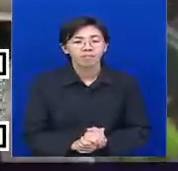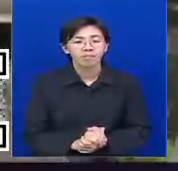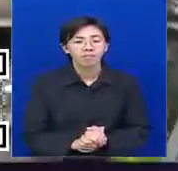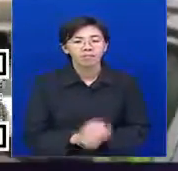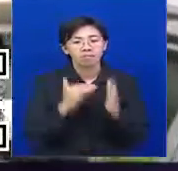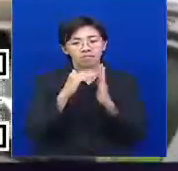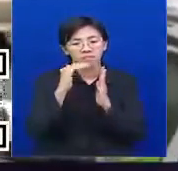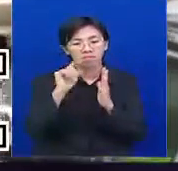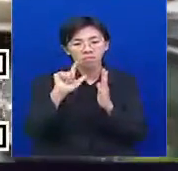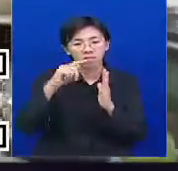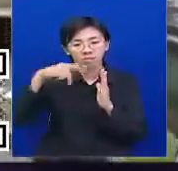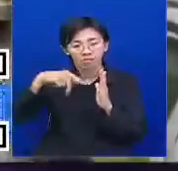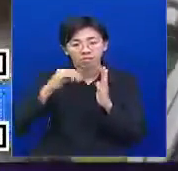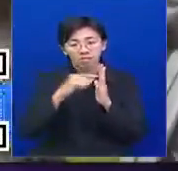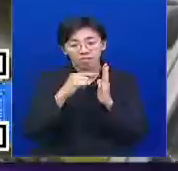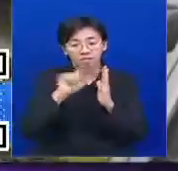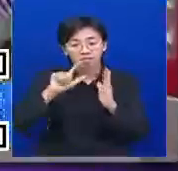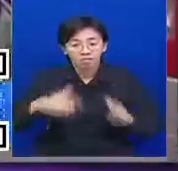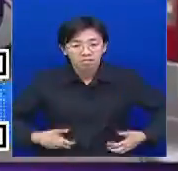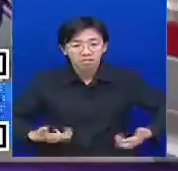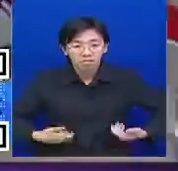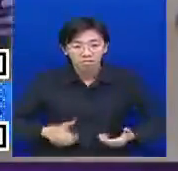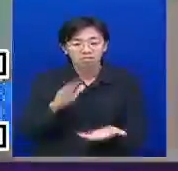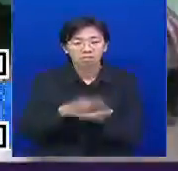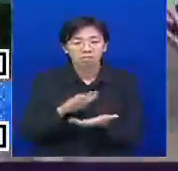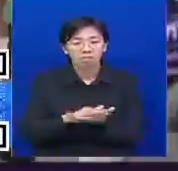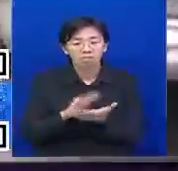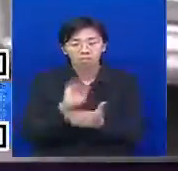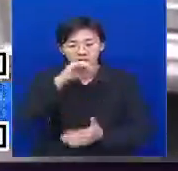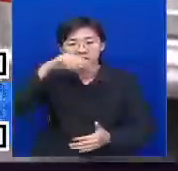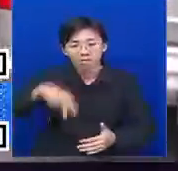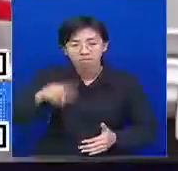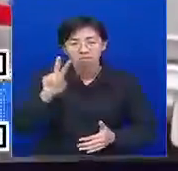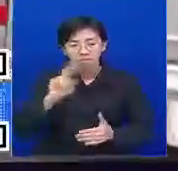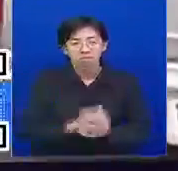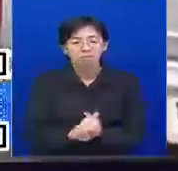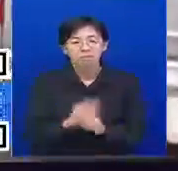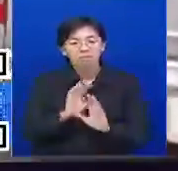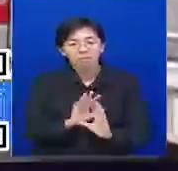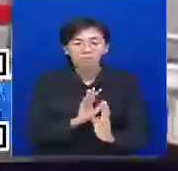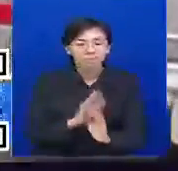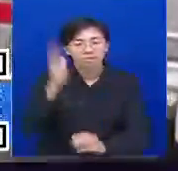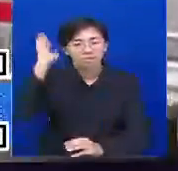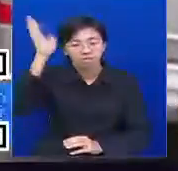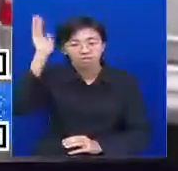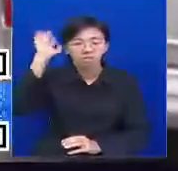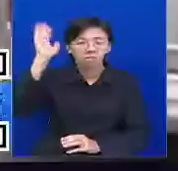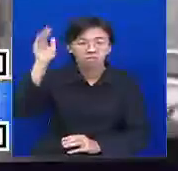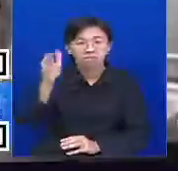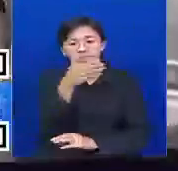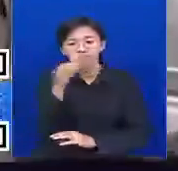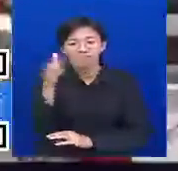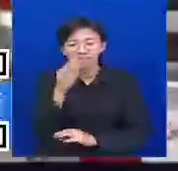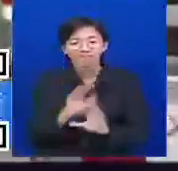หวัดลพบุรีค่ะคณะครูและนักเรียนจากโรงเรียนเทศบาล2ก็เดินถือป้ายประชาสัมพันธ์รณรงค์ให้ชาวลพบุรี